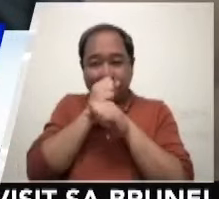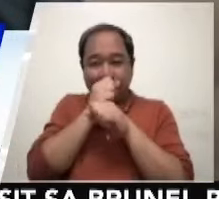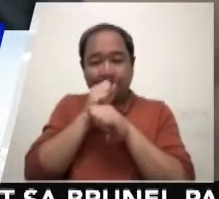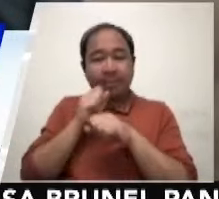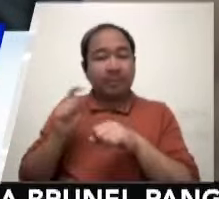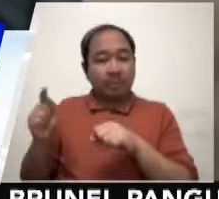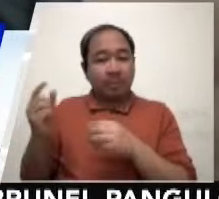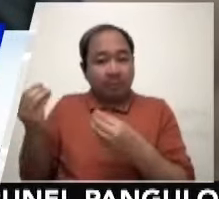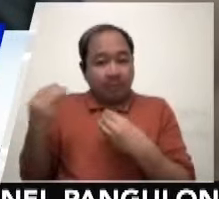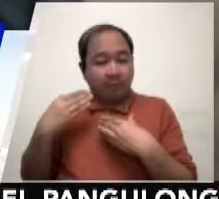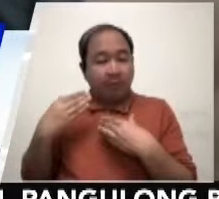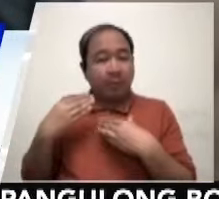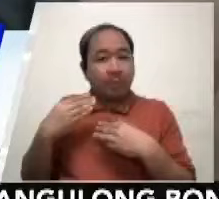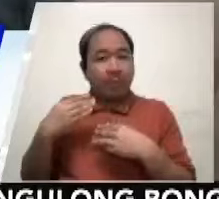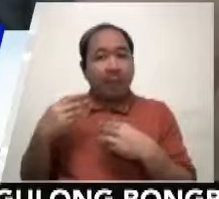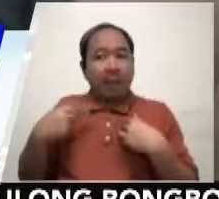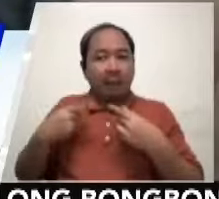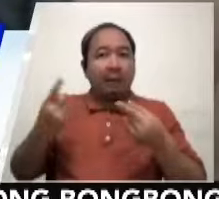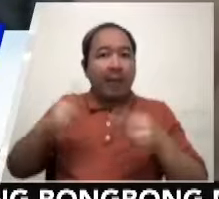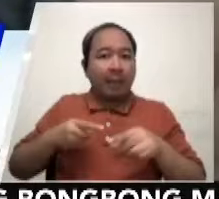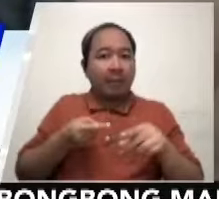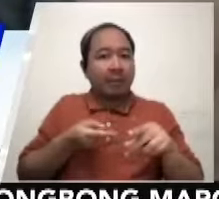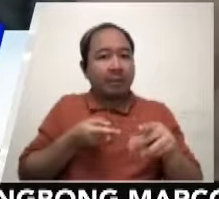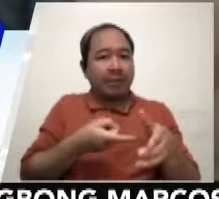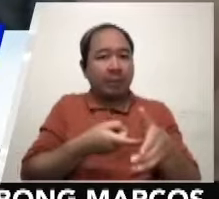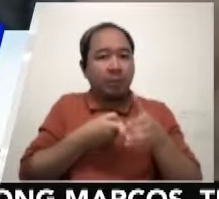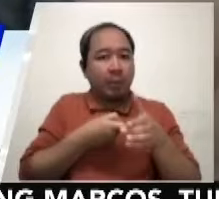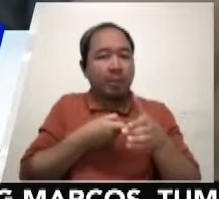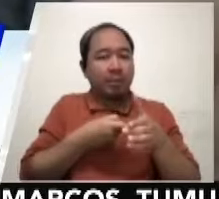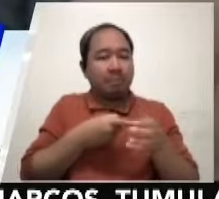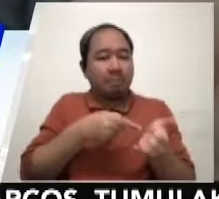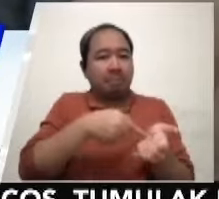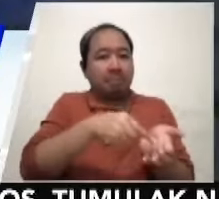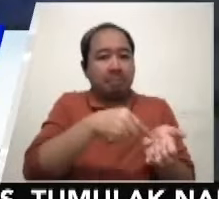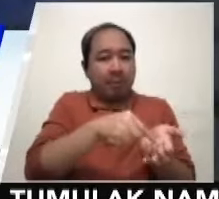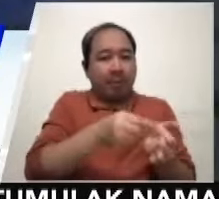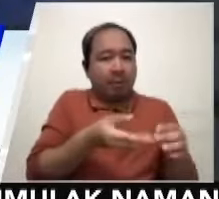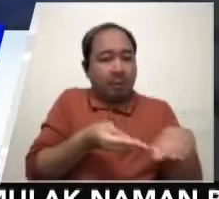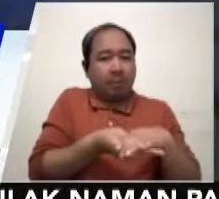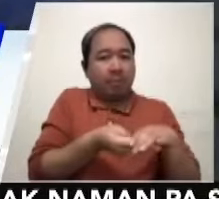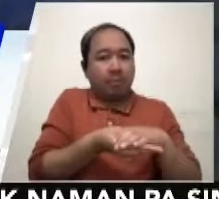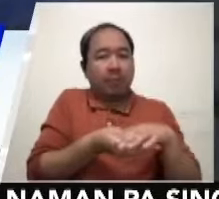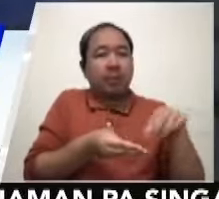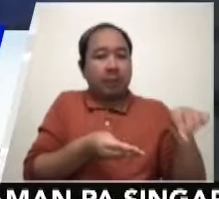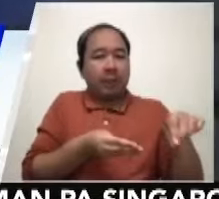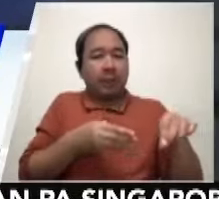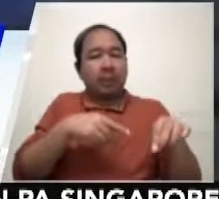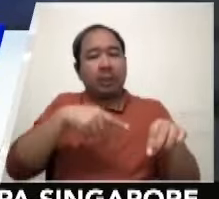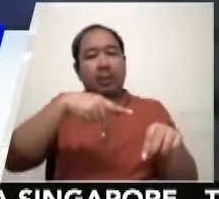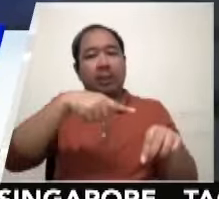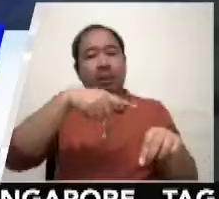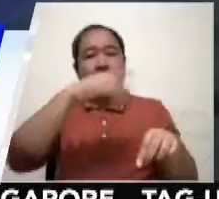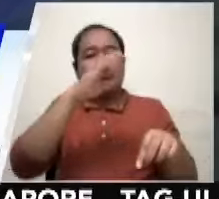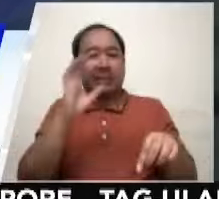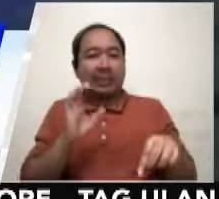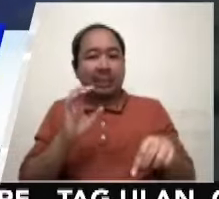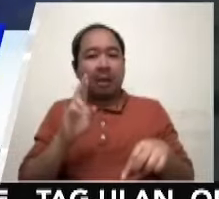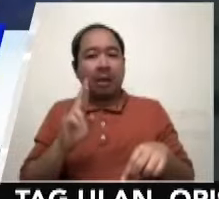informed them na may nangyayaring extortion sa Pasay Court. In exchange ng some amount of